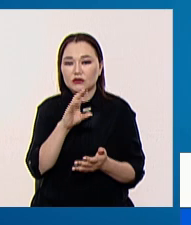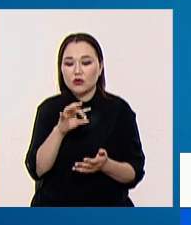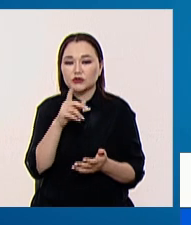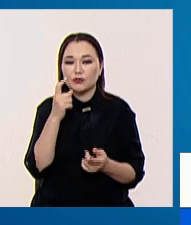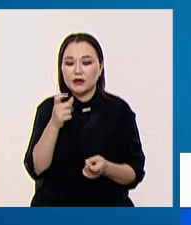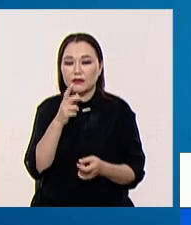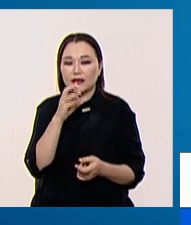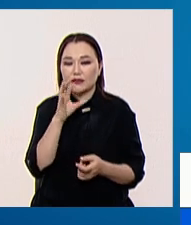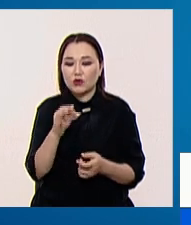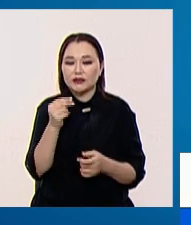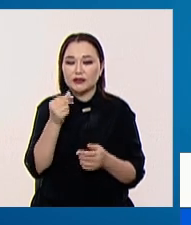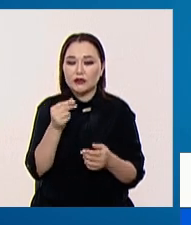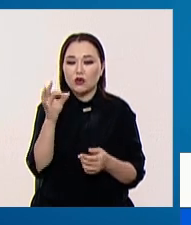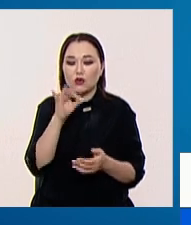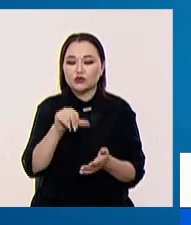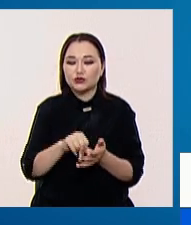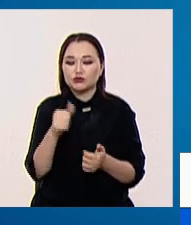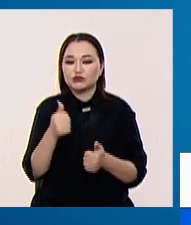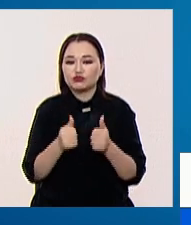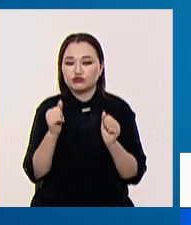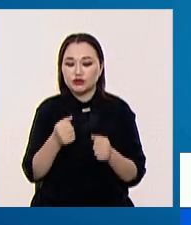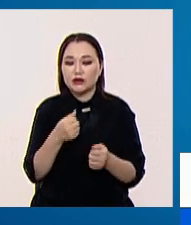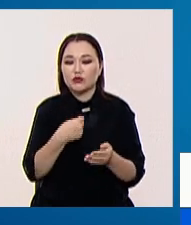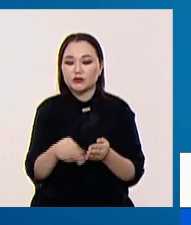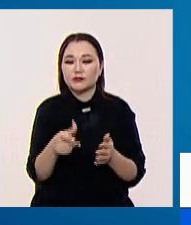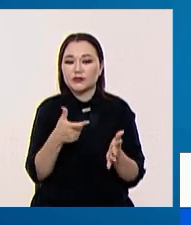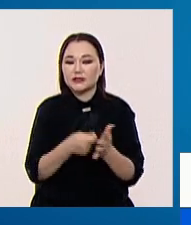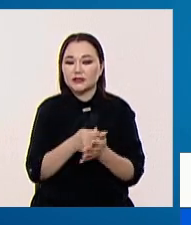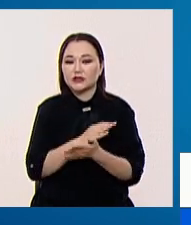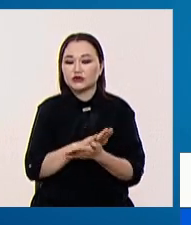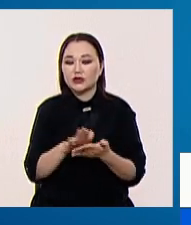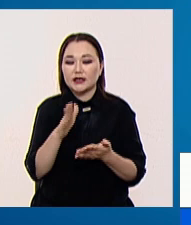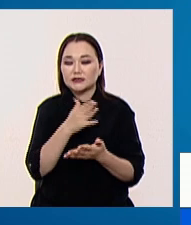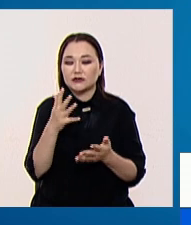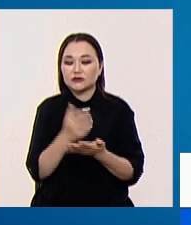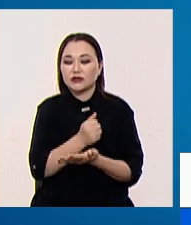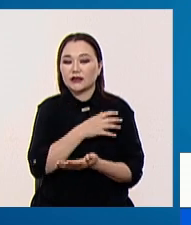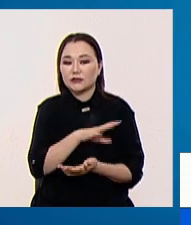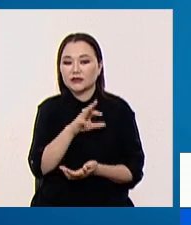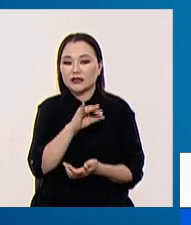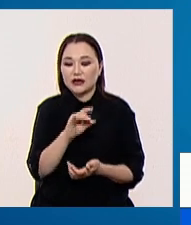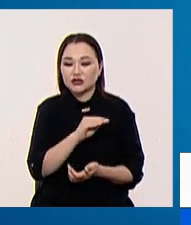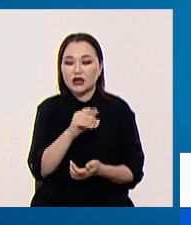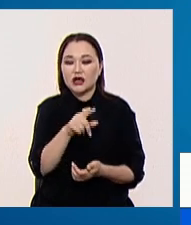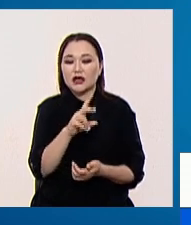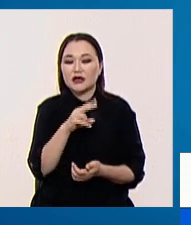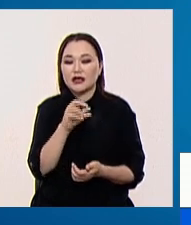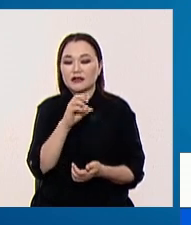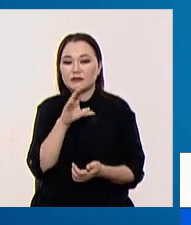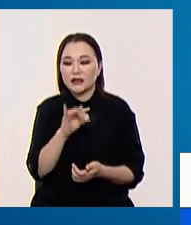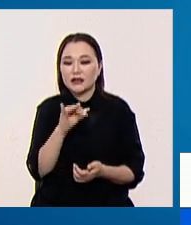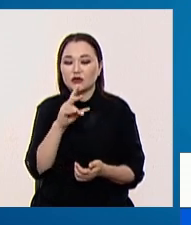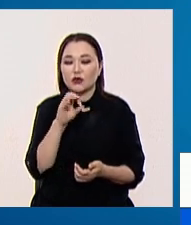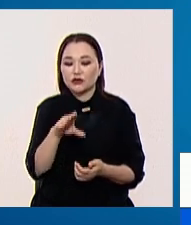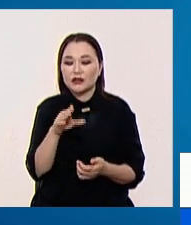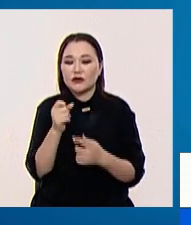ақшалай пәтер ұтыстарына қатыса аласыз. Егер алған билеттеріңіздің ешқайсысы тиражда ұтпаса, онда сіз Redmi Note 11 ұтыс ойынына